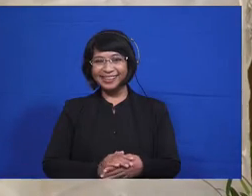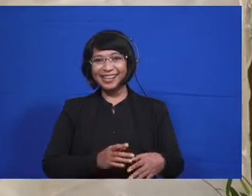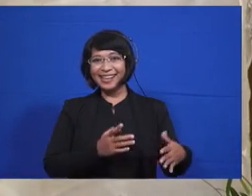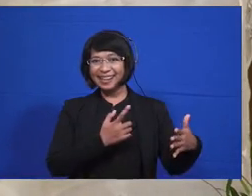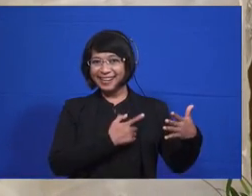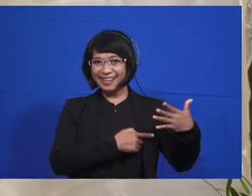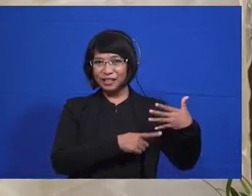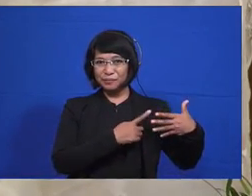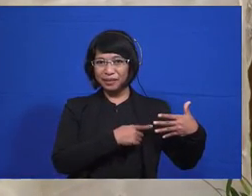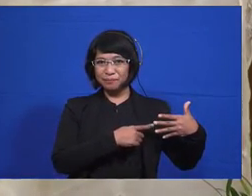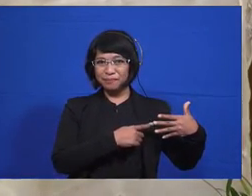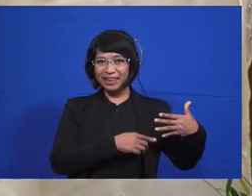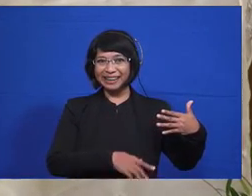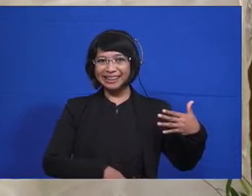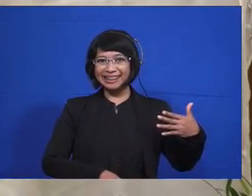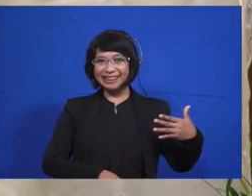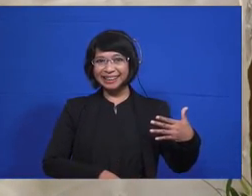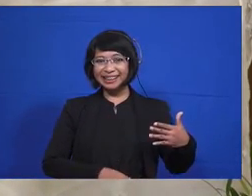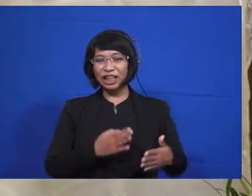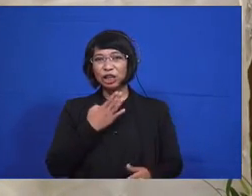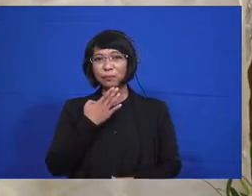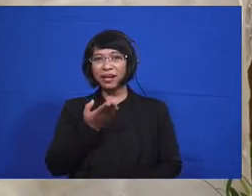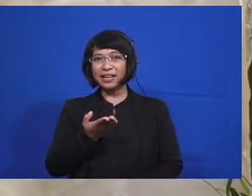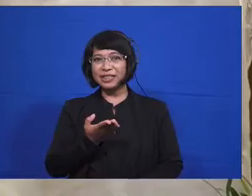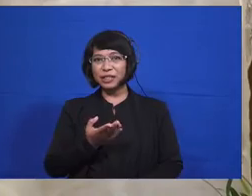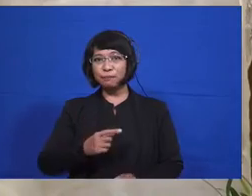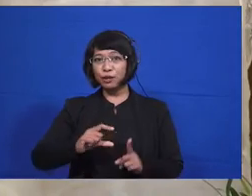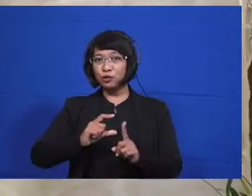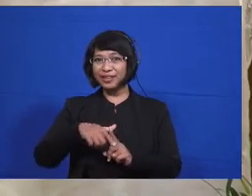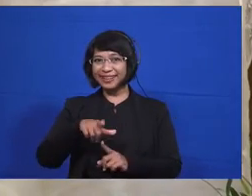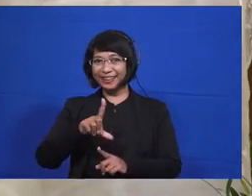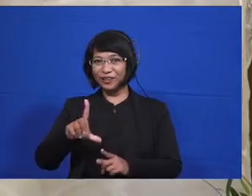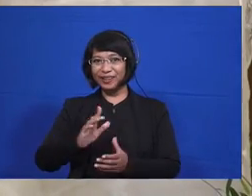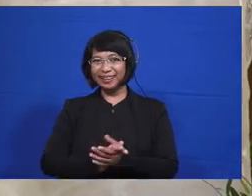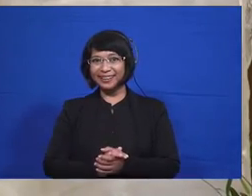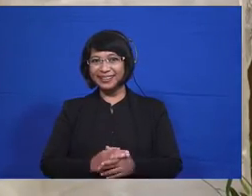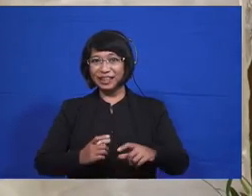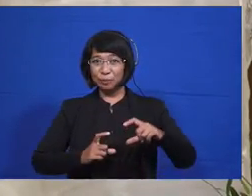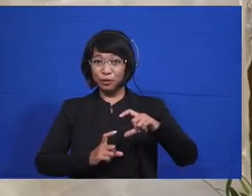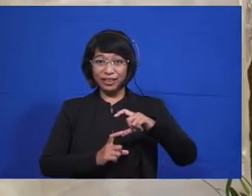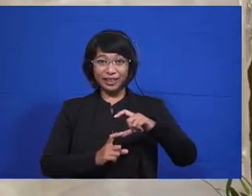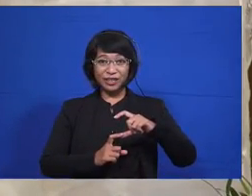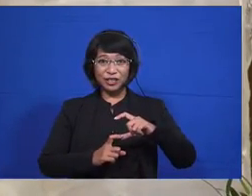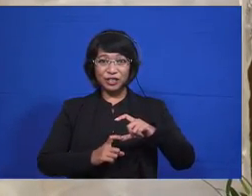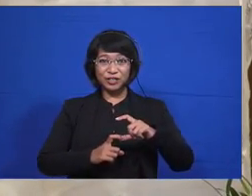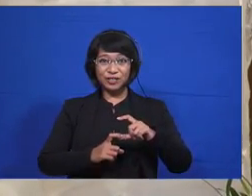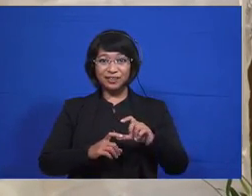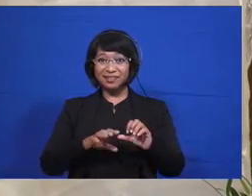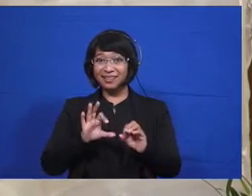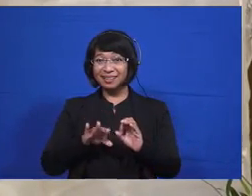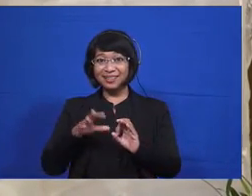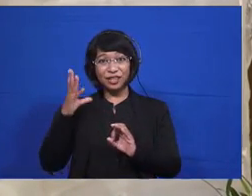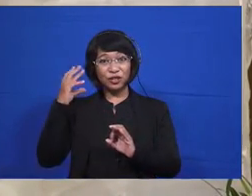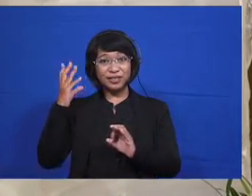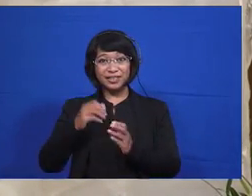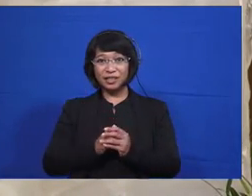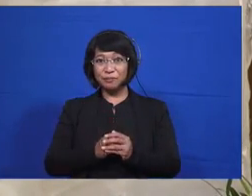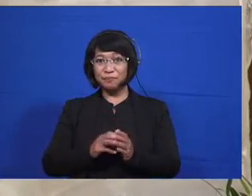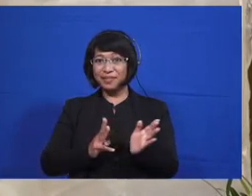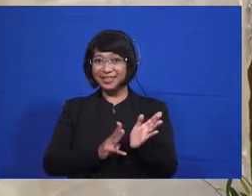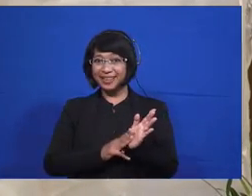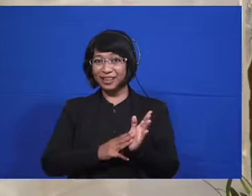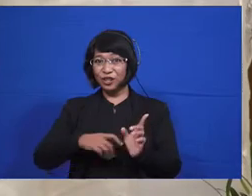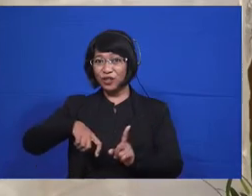Kelima, ucapan terima kasih kepada para petugas liturgi, seremonarius, petugas sound system, koster,